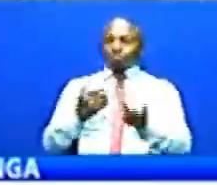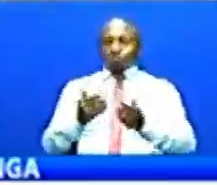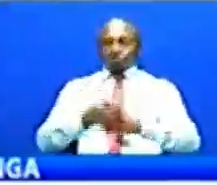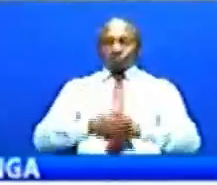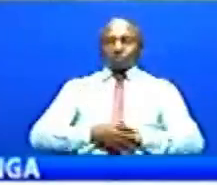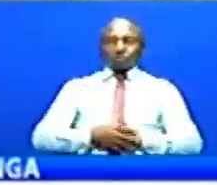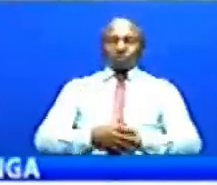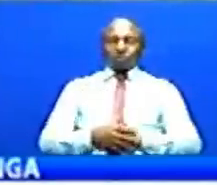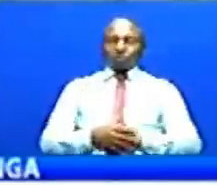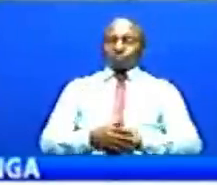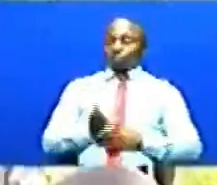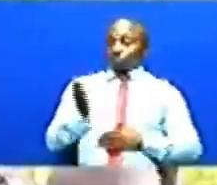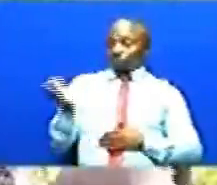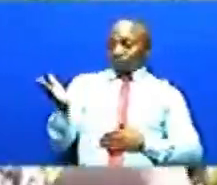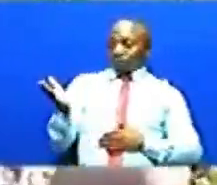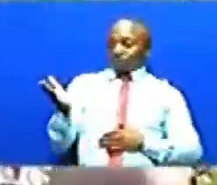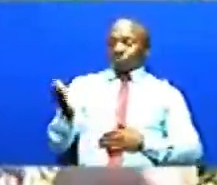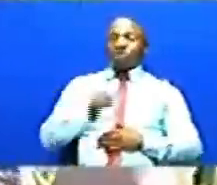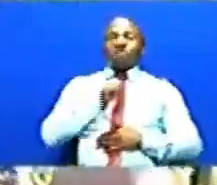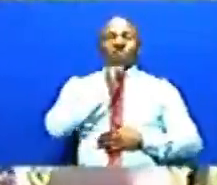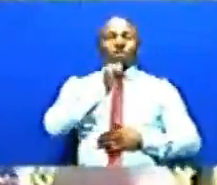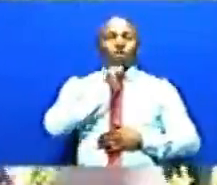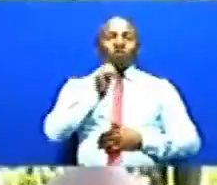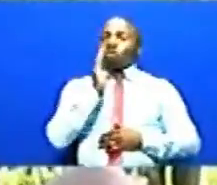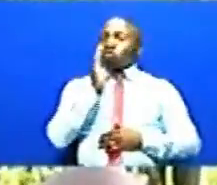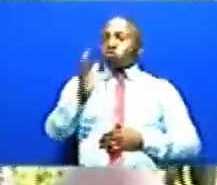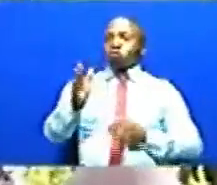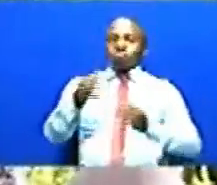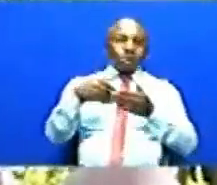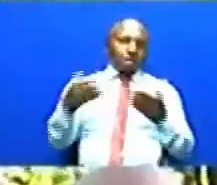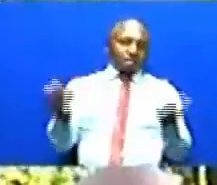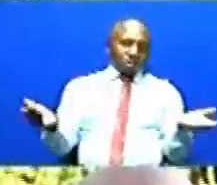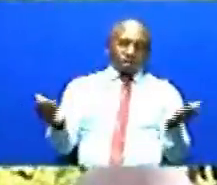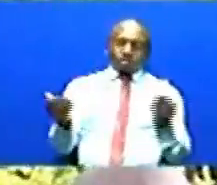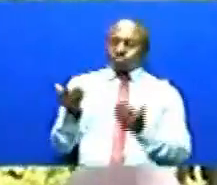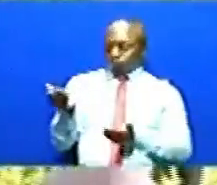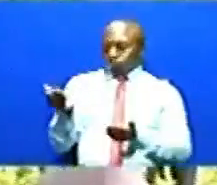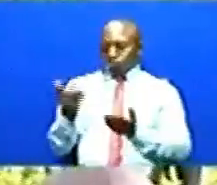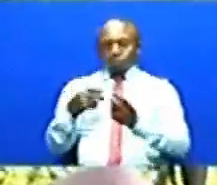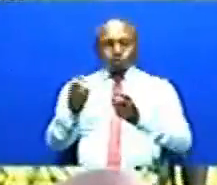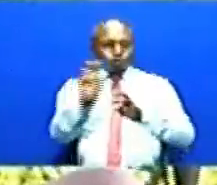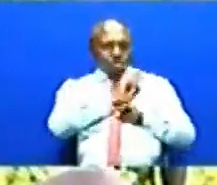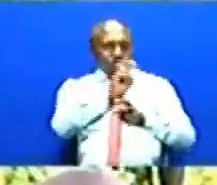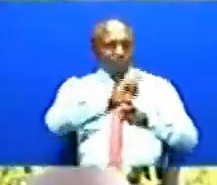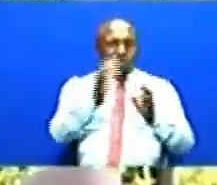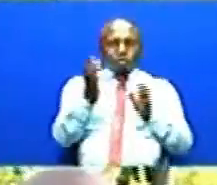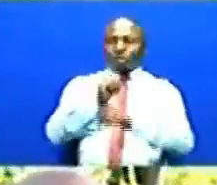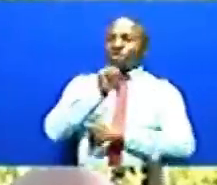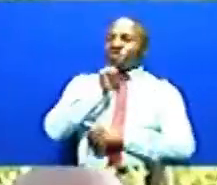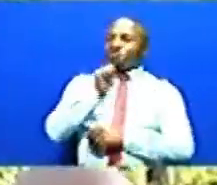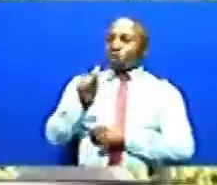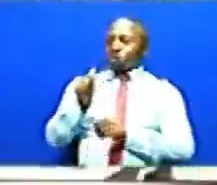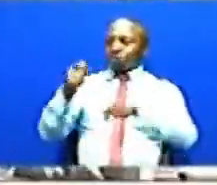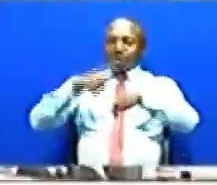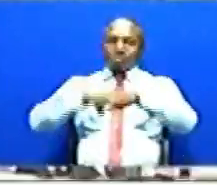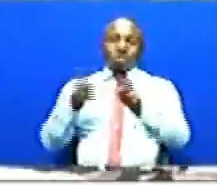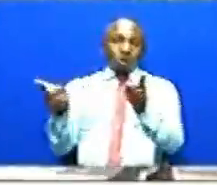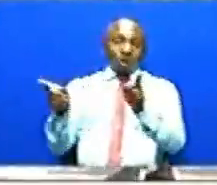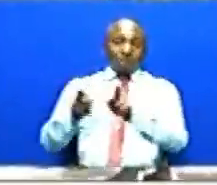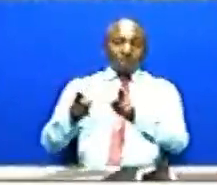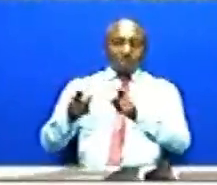virusi vya korona. Hapa hatuna vyoo vya kudumu, angalau tusimamie tuweze kupata vyoo vya